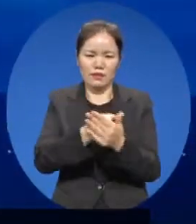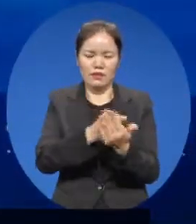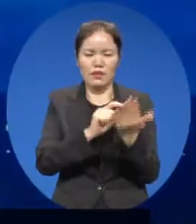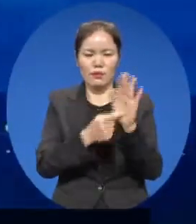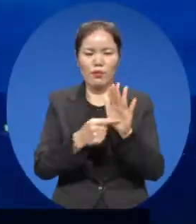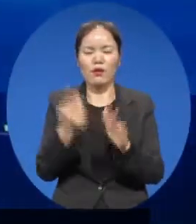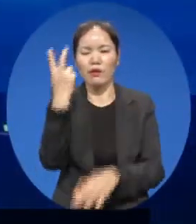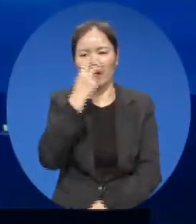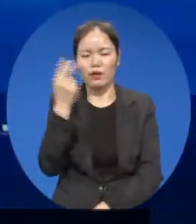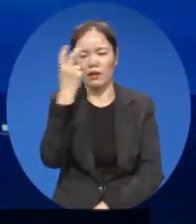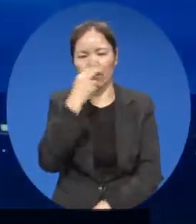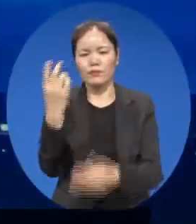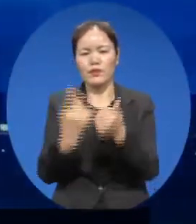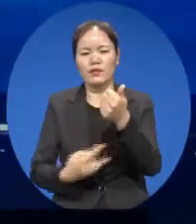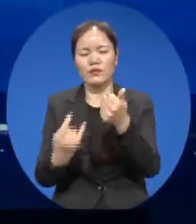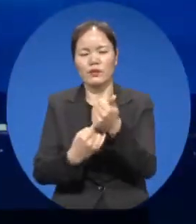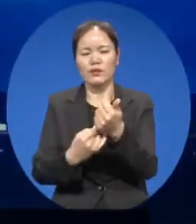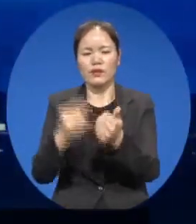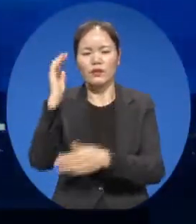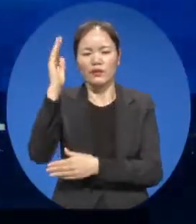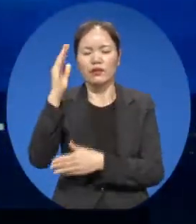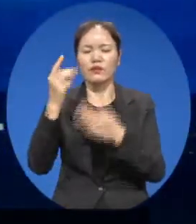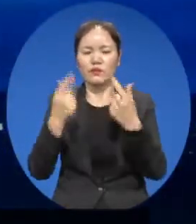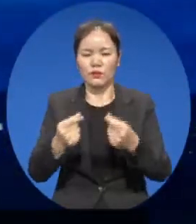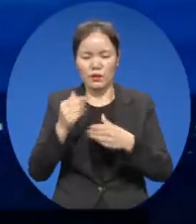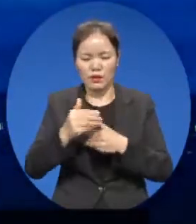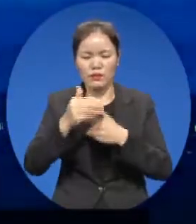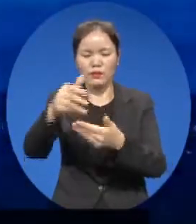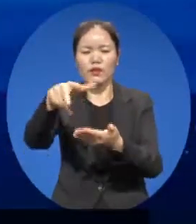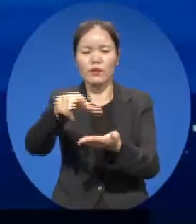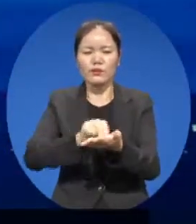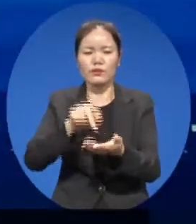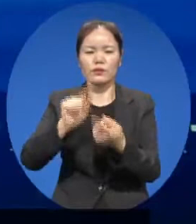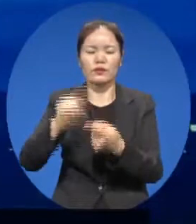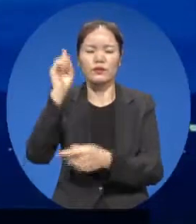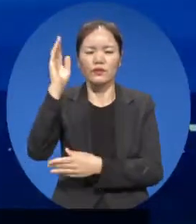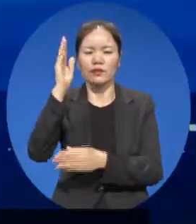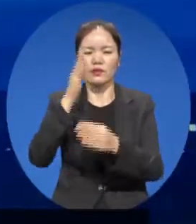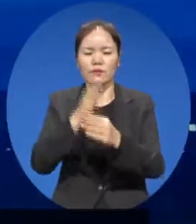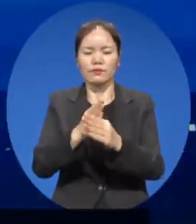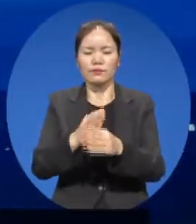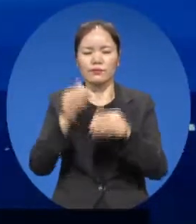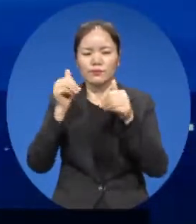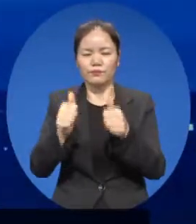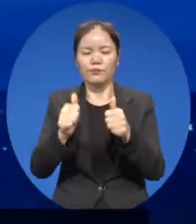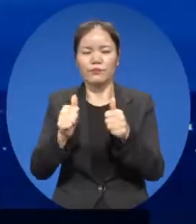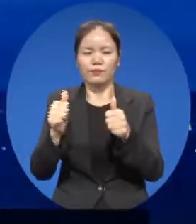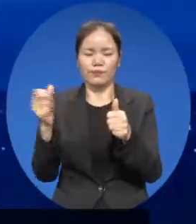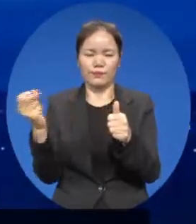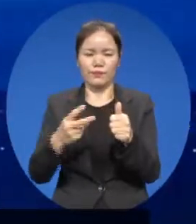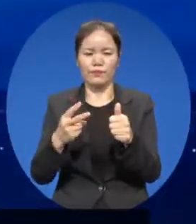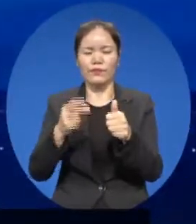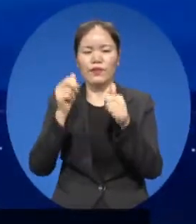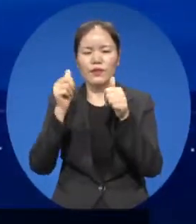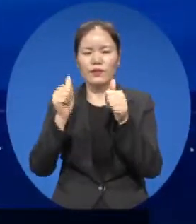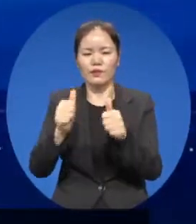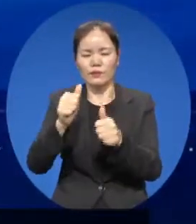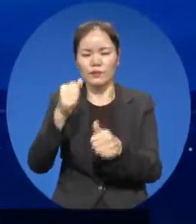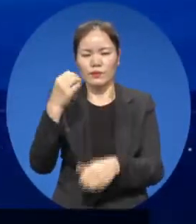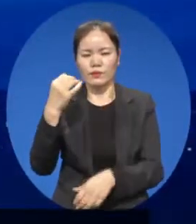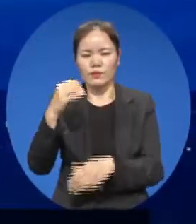감찰 위원회 얘기도 그렇고 1 짠 절차적인 문제를 얘기하고 있는 겁니다 아울러 법원은 법무부 장관이